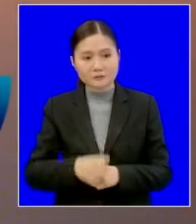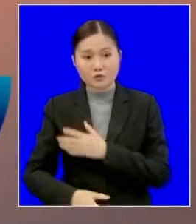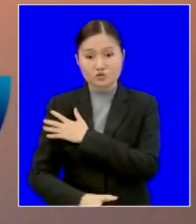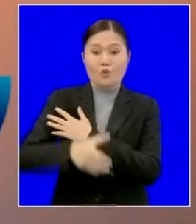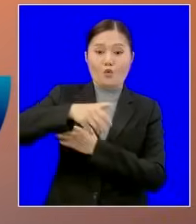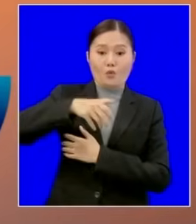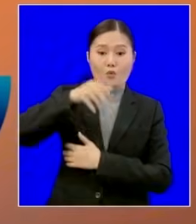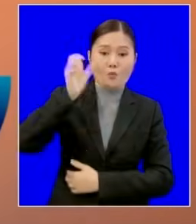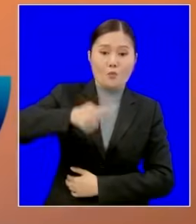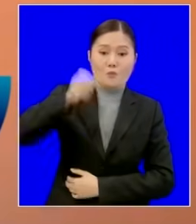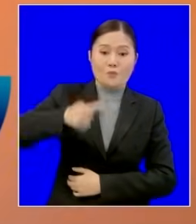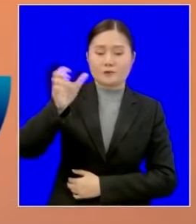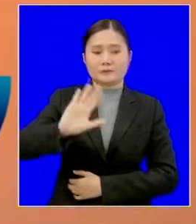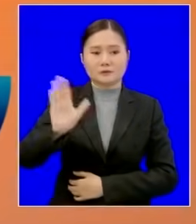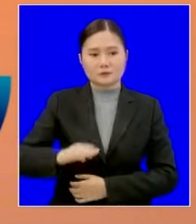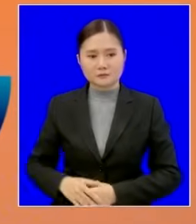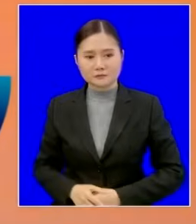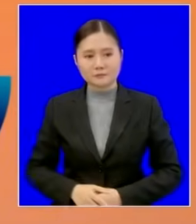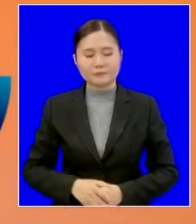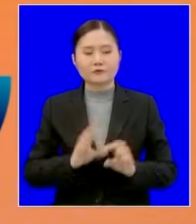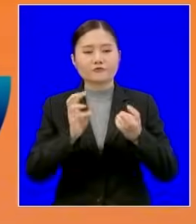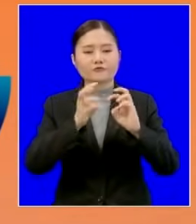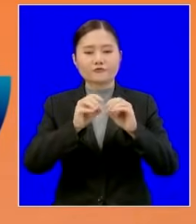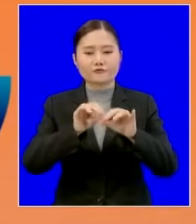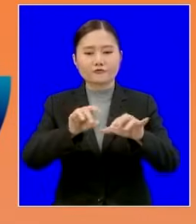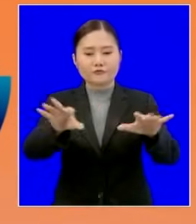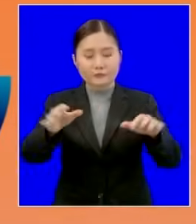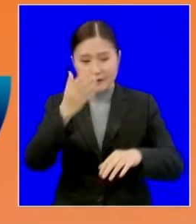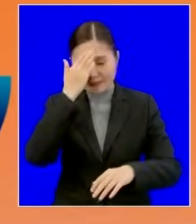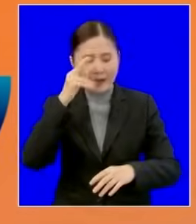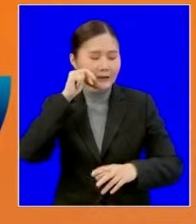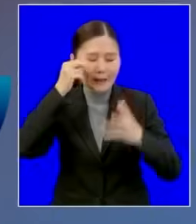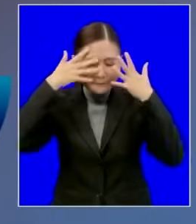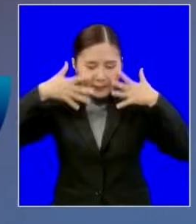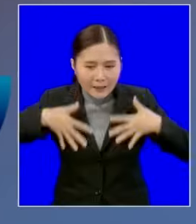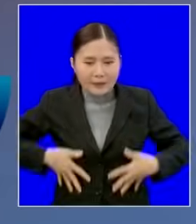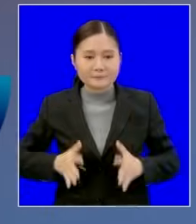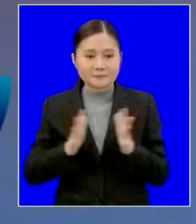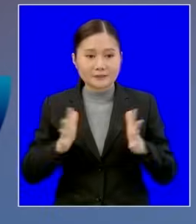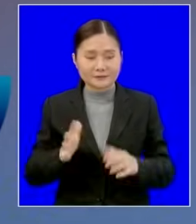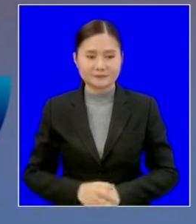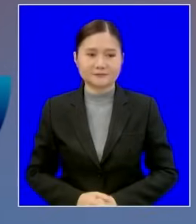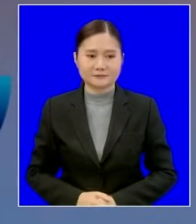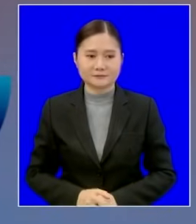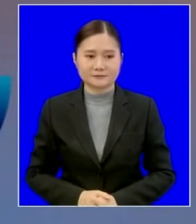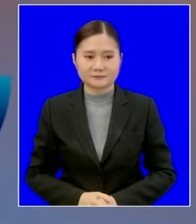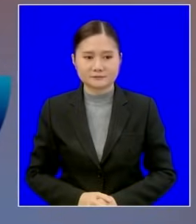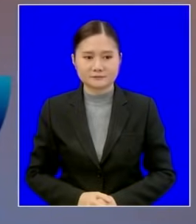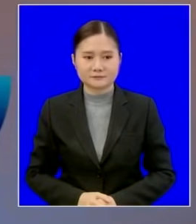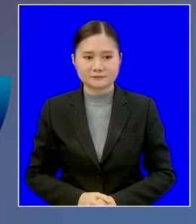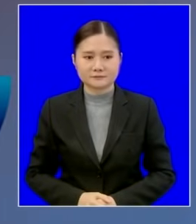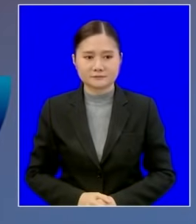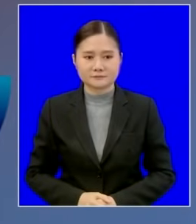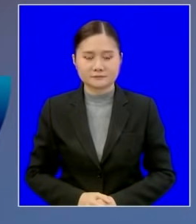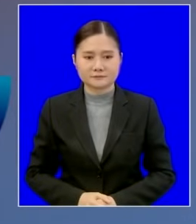ประพรมน้ำมนต์ไปถึงข้างหลัง ไม่เปียกด้วยฮะเป็นฝอยละอองออกมา แต่ว่านี่ข้างหน้าก็เปียกเยอะอยู่นะพี่เจ ถ้าโดนเต็มๆไงแต่ส่วนใหญ่เนี่ยมันจะไม่เปียกแบ